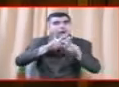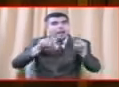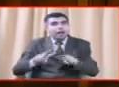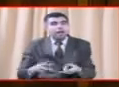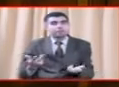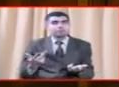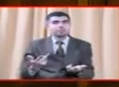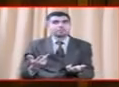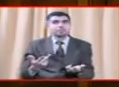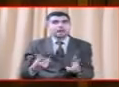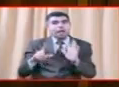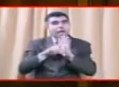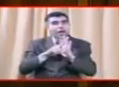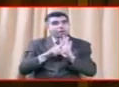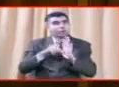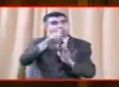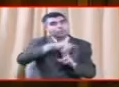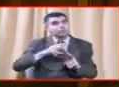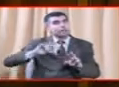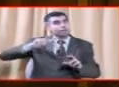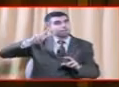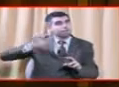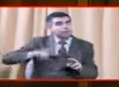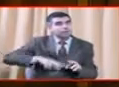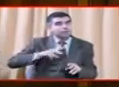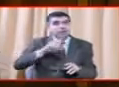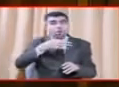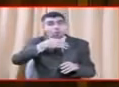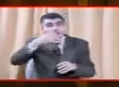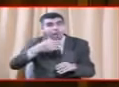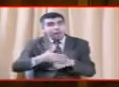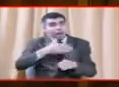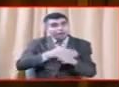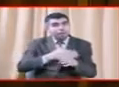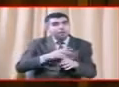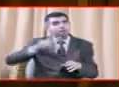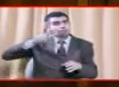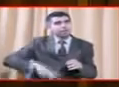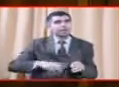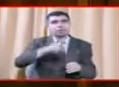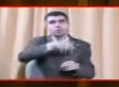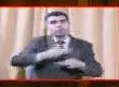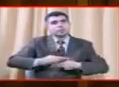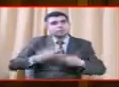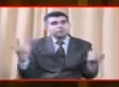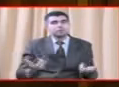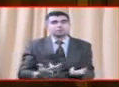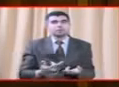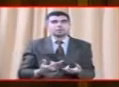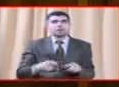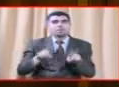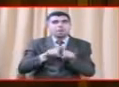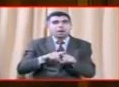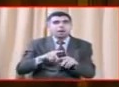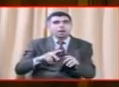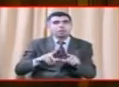إذا كانت عندك القناعة بأن داك الشيء اللي كتقول وكتصرح به راه عندك الحق فيه، ولكن باش تخرج